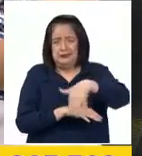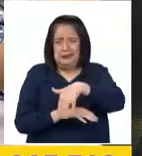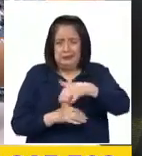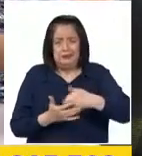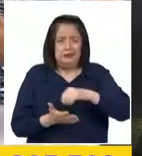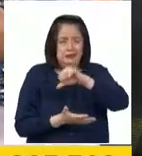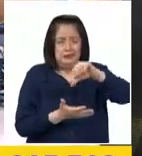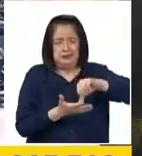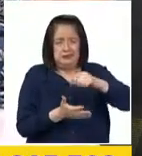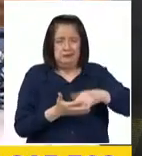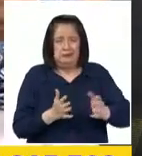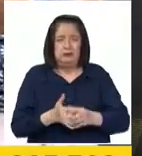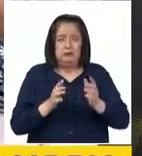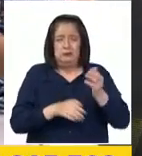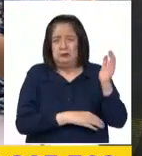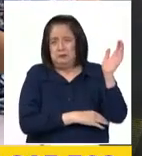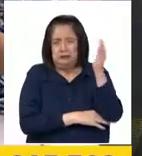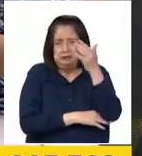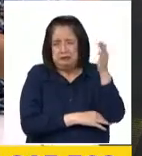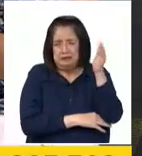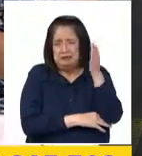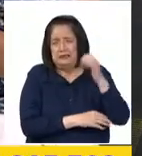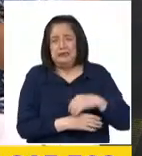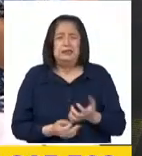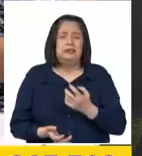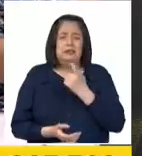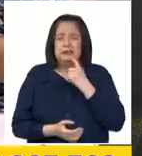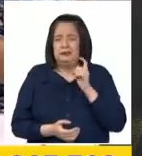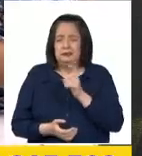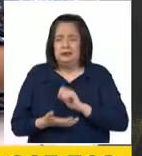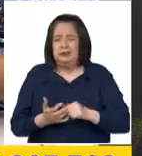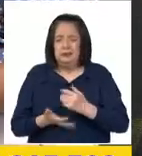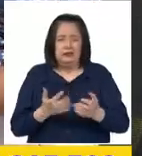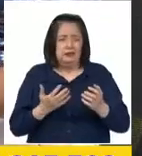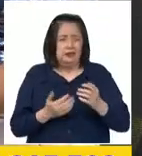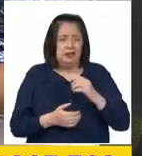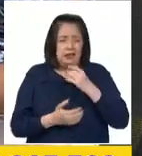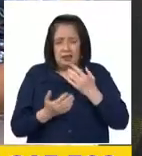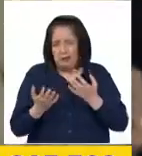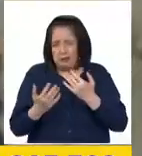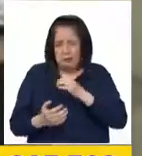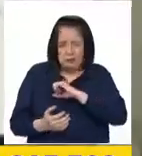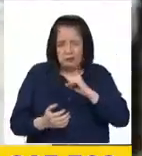plazas también, portando banderas ucranianas y lanzando mensajes contra Vladimir Putin.